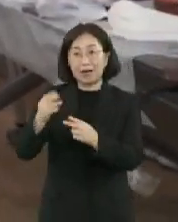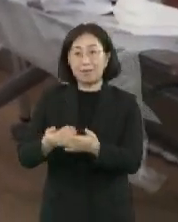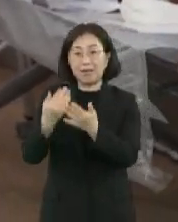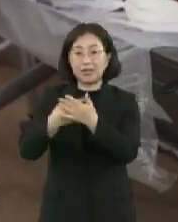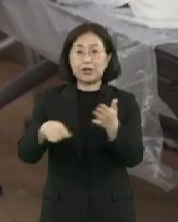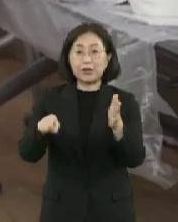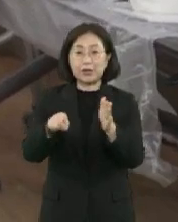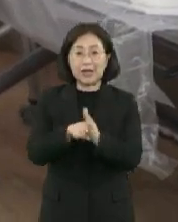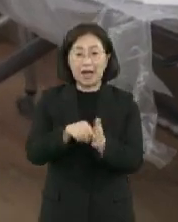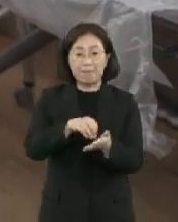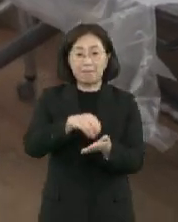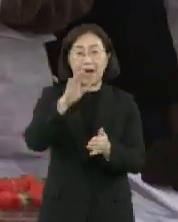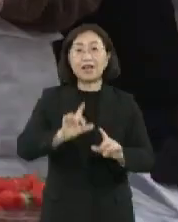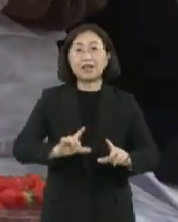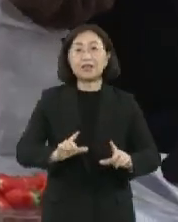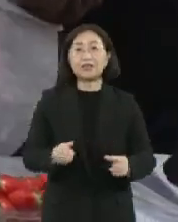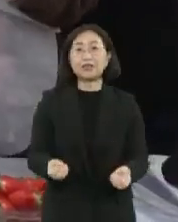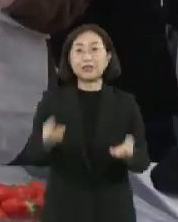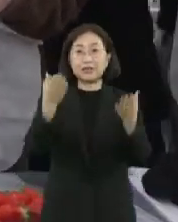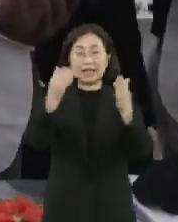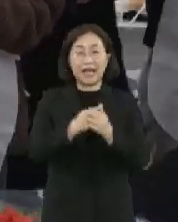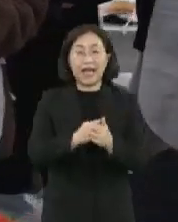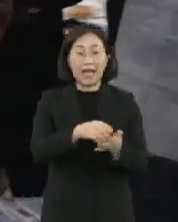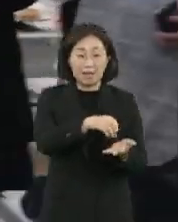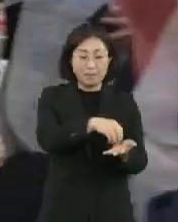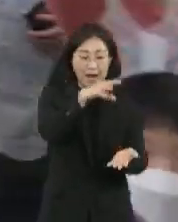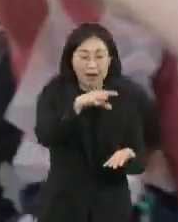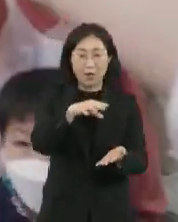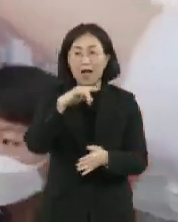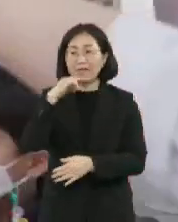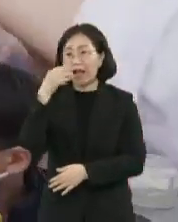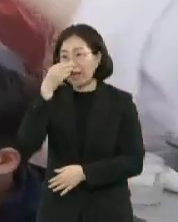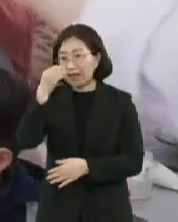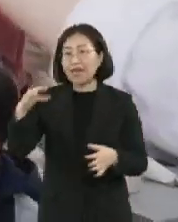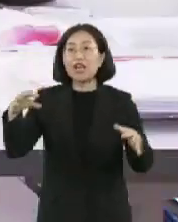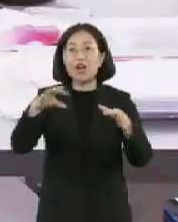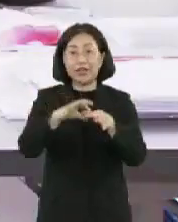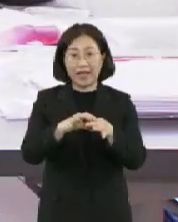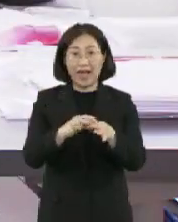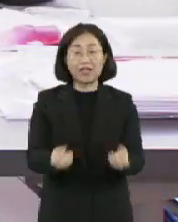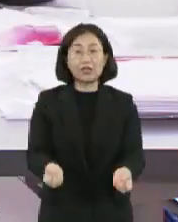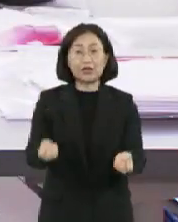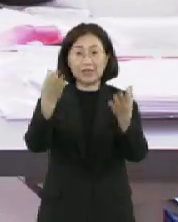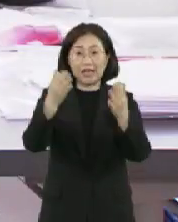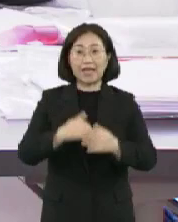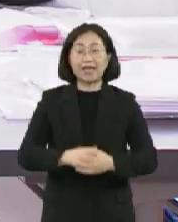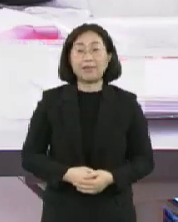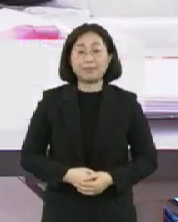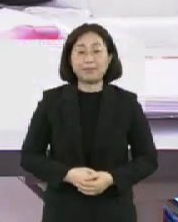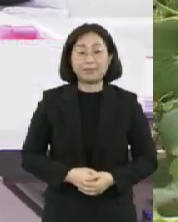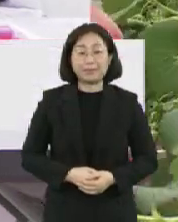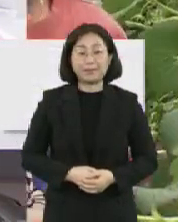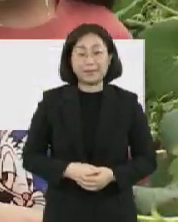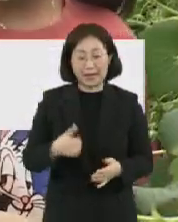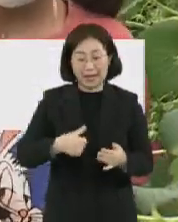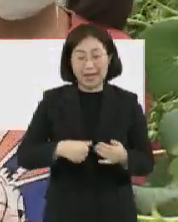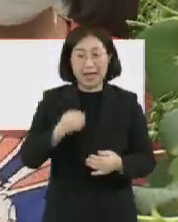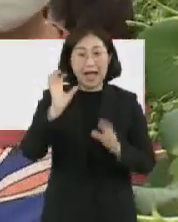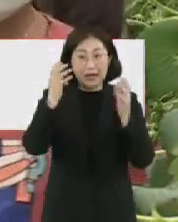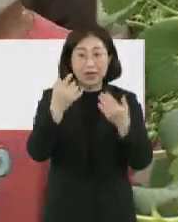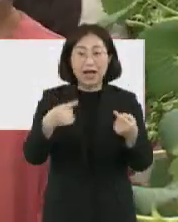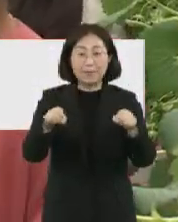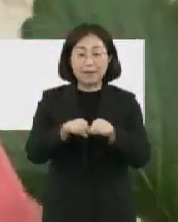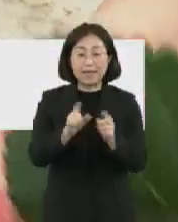빵 대 의 축제의 하나로 딸기와 광을 연계한 체험입니다 당류를 아이더 라고 직접 가보기도 하고